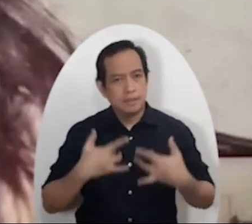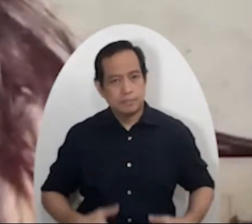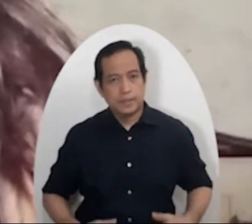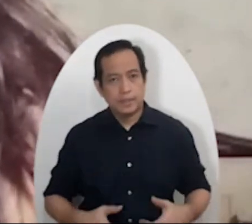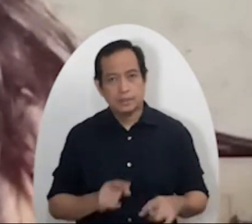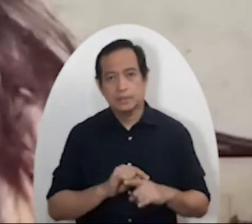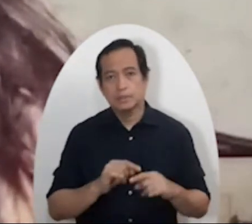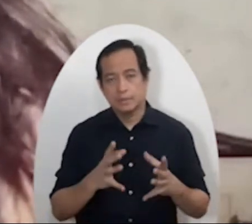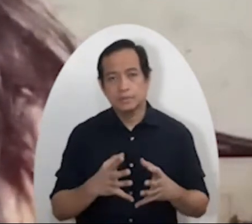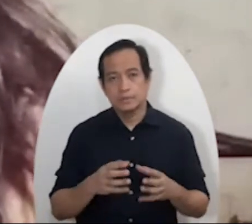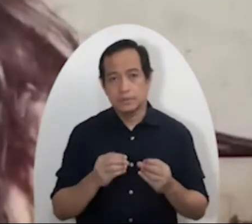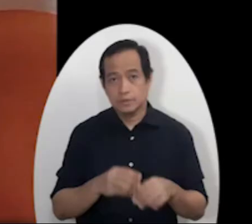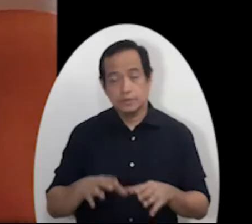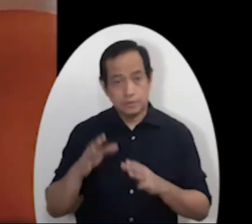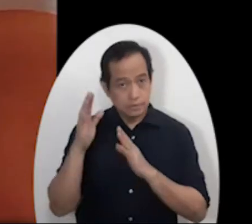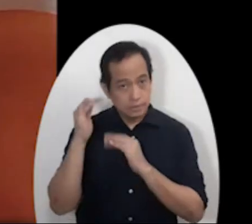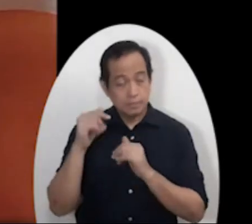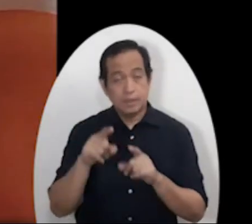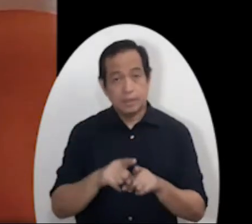kamahalan.